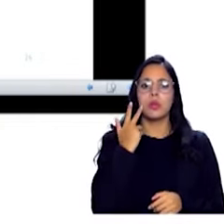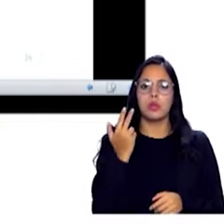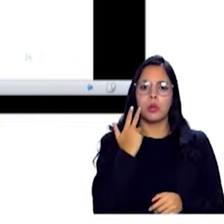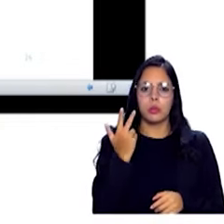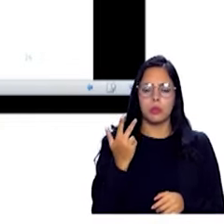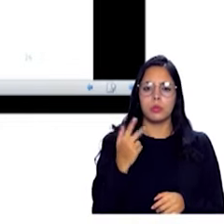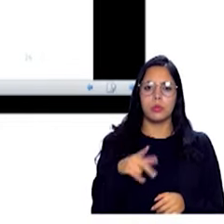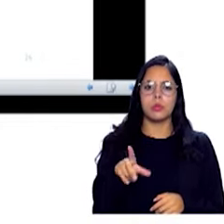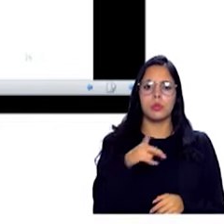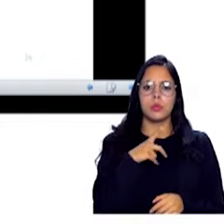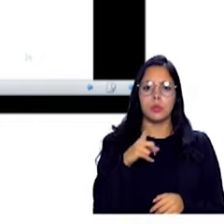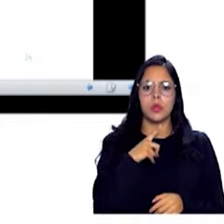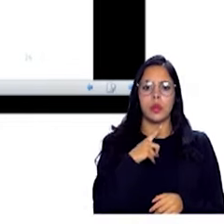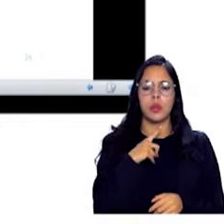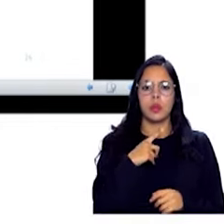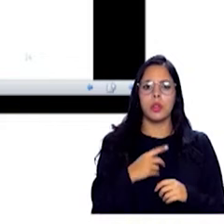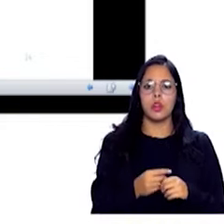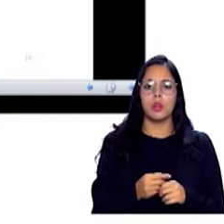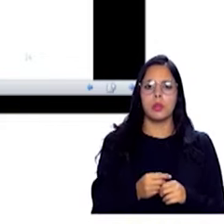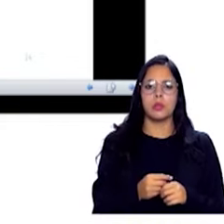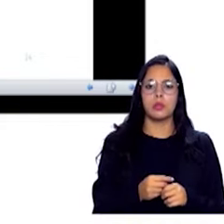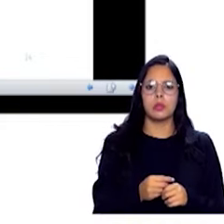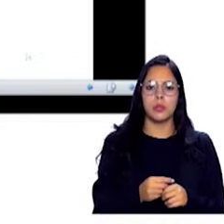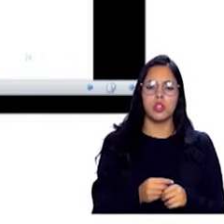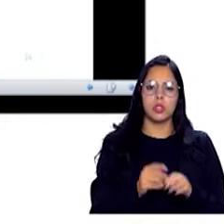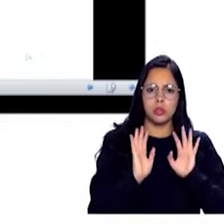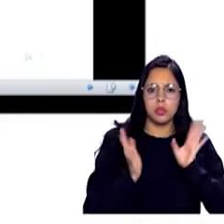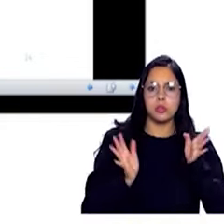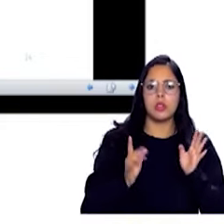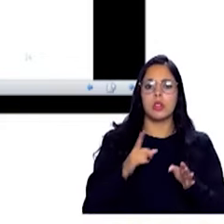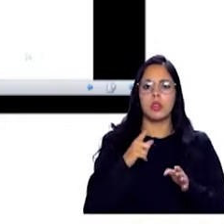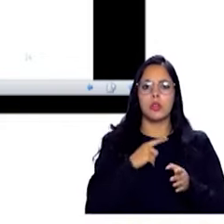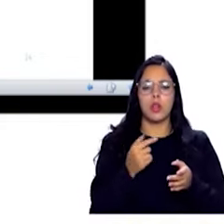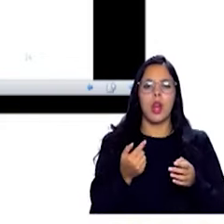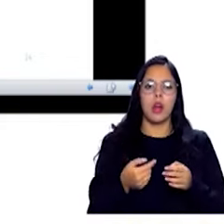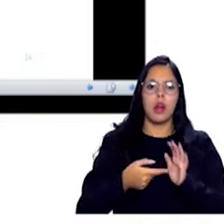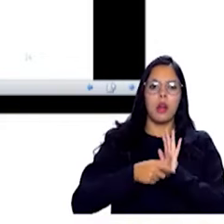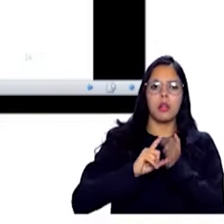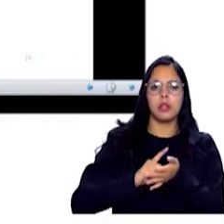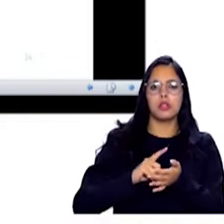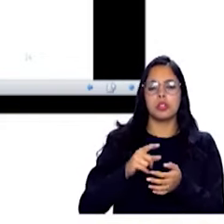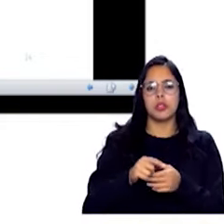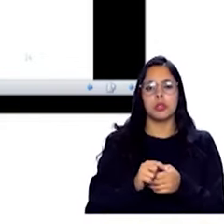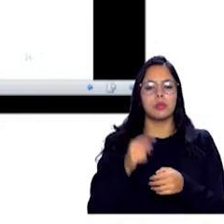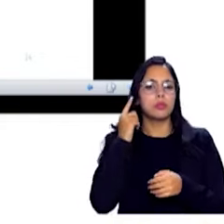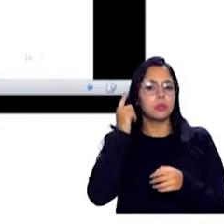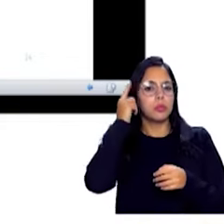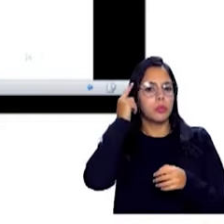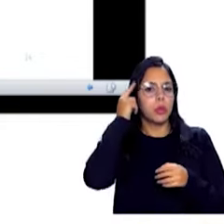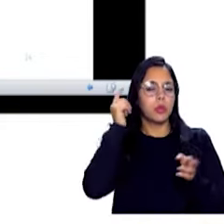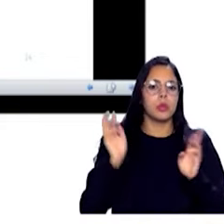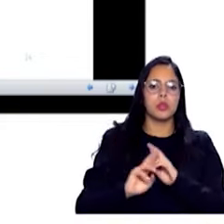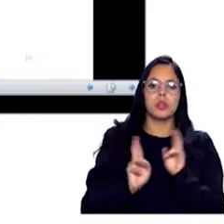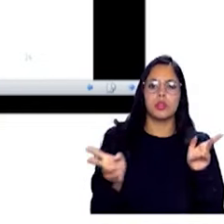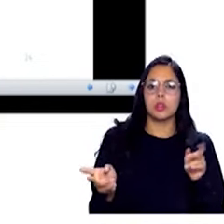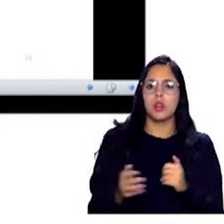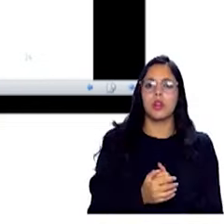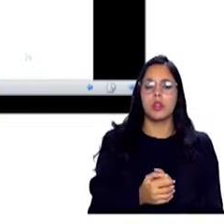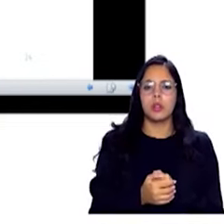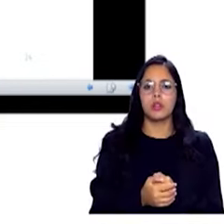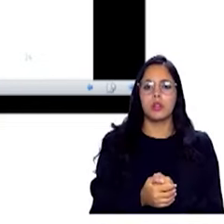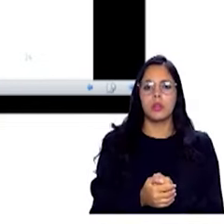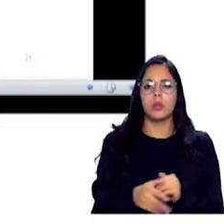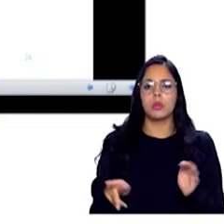numerose controversie oppure che sufficiente che la serial dià Sia solo potenziale per esempio una questione giuridica